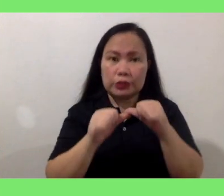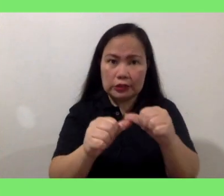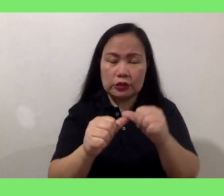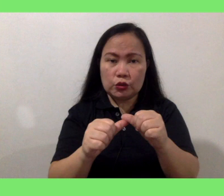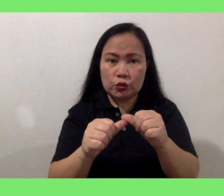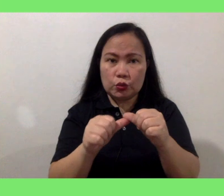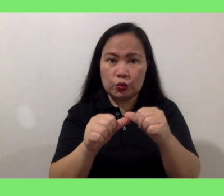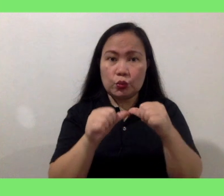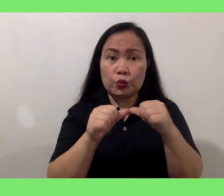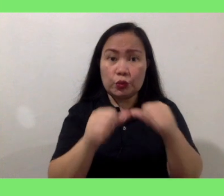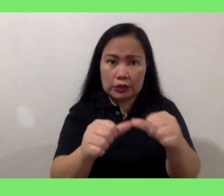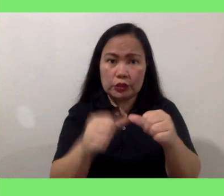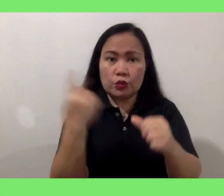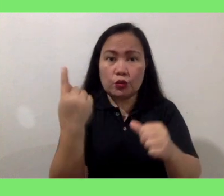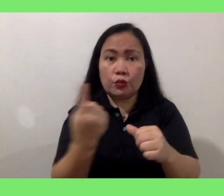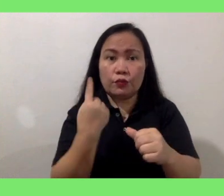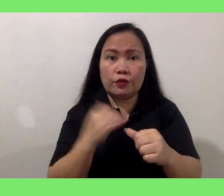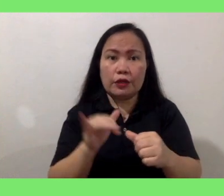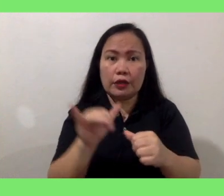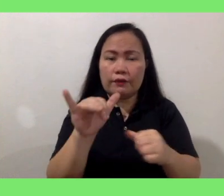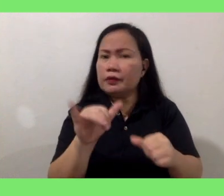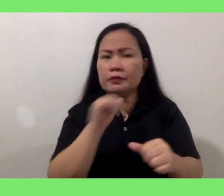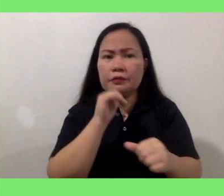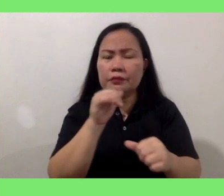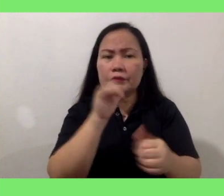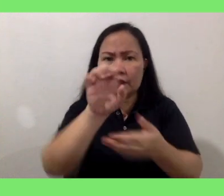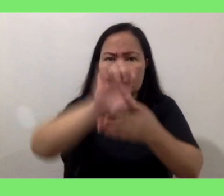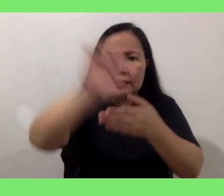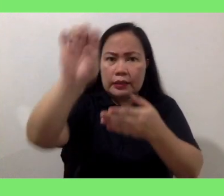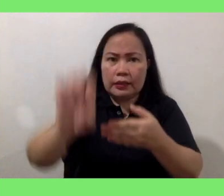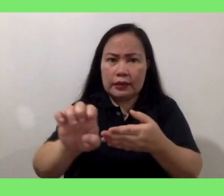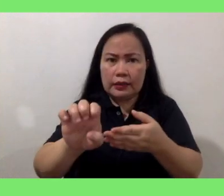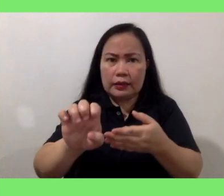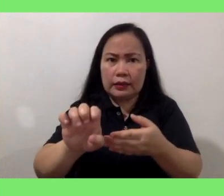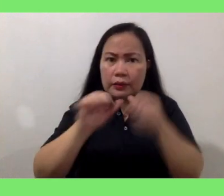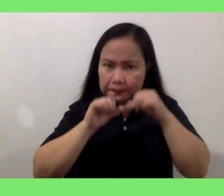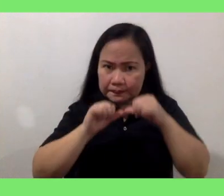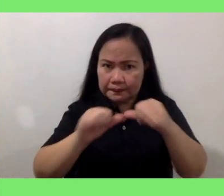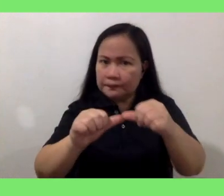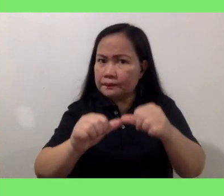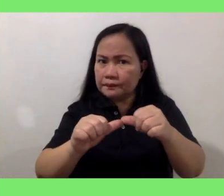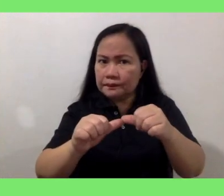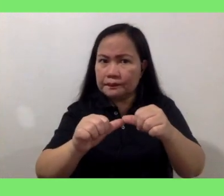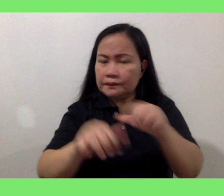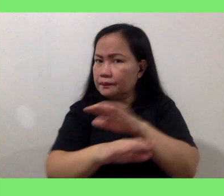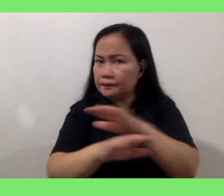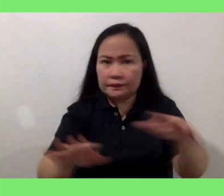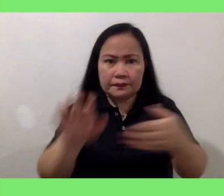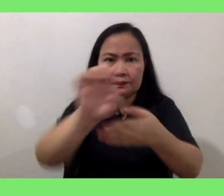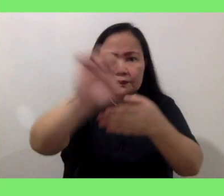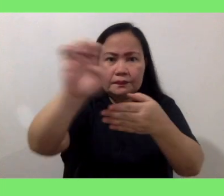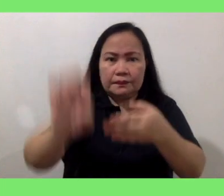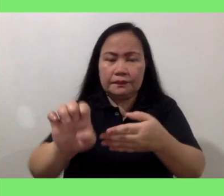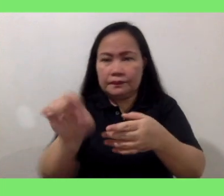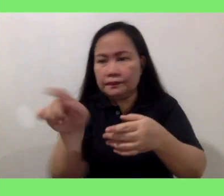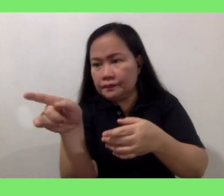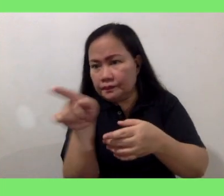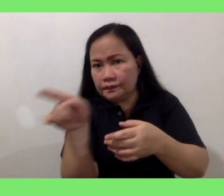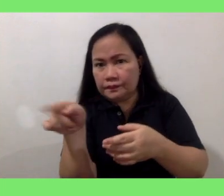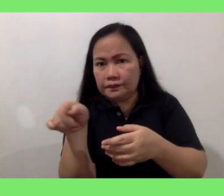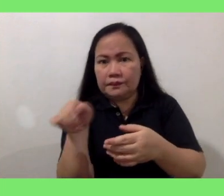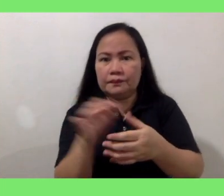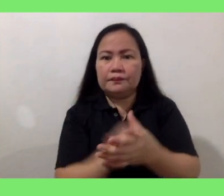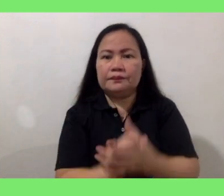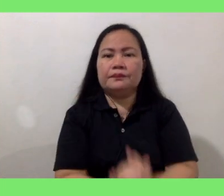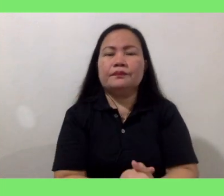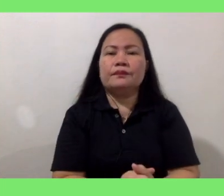ray AB po dapat. Okay? Do not forget the symbol for ray. So, isang endpoint and then